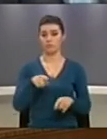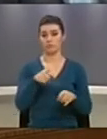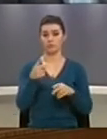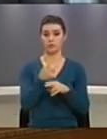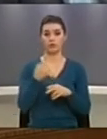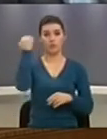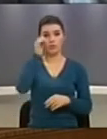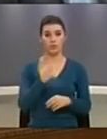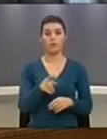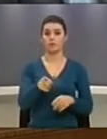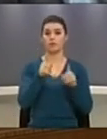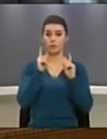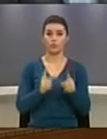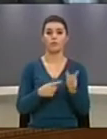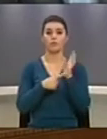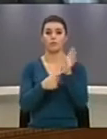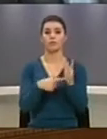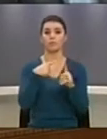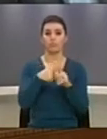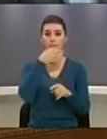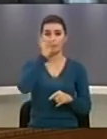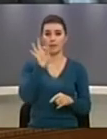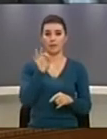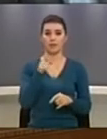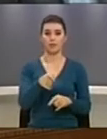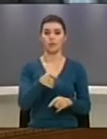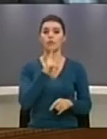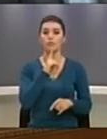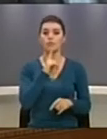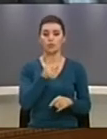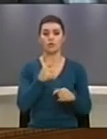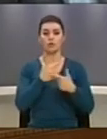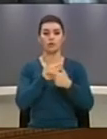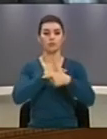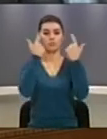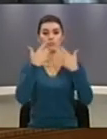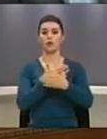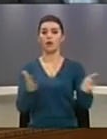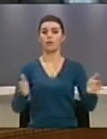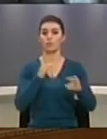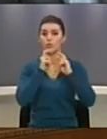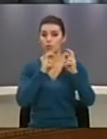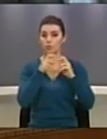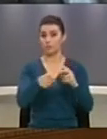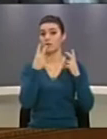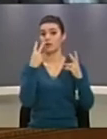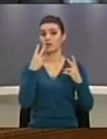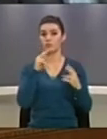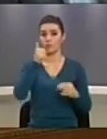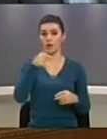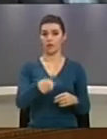do t'i sillte dobi edhe vetë procesit privatizimit, qoftë në rritjen e transparencës, por çka është më e rëndësishme në cilësinë e këtij procesi